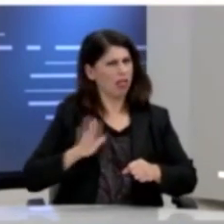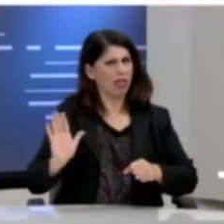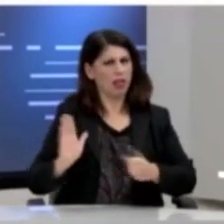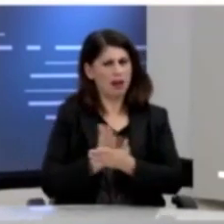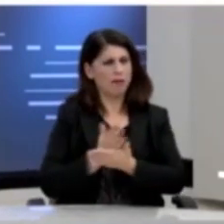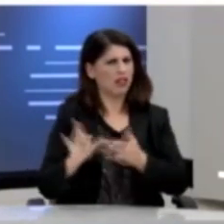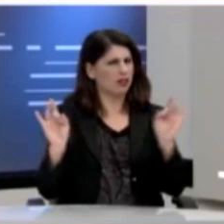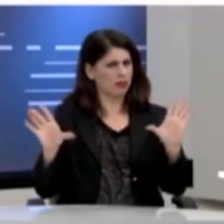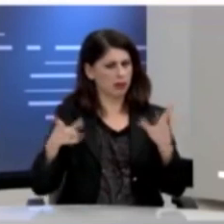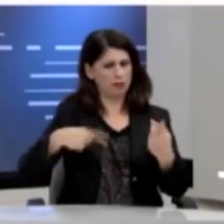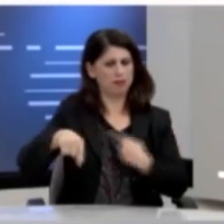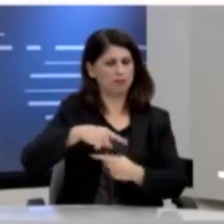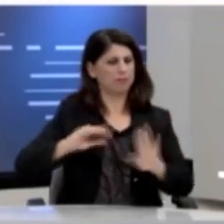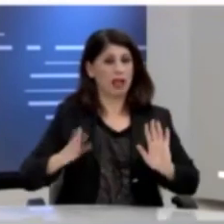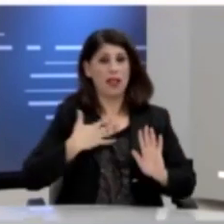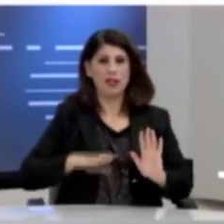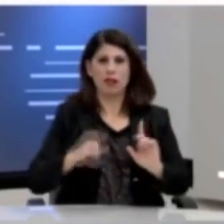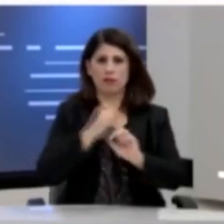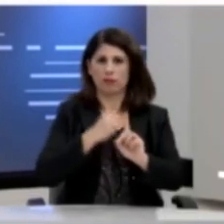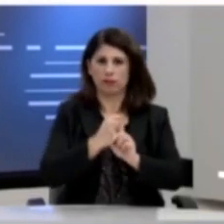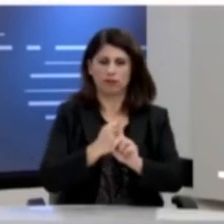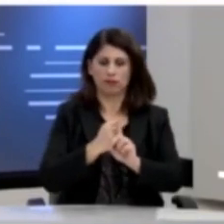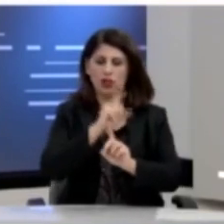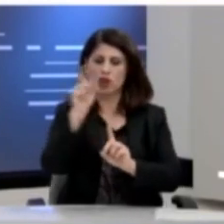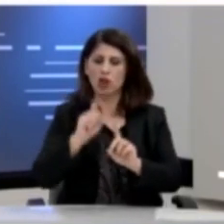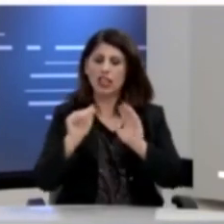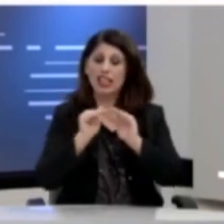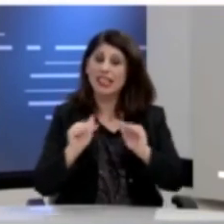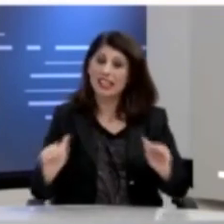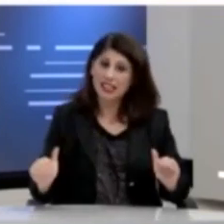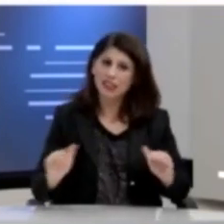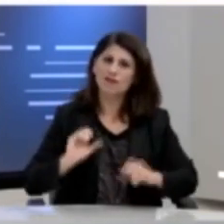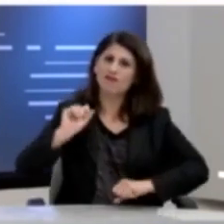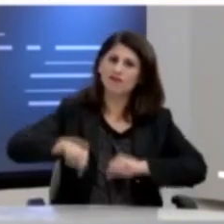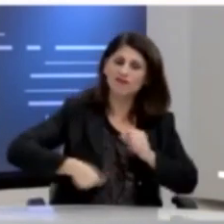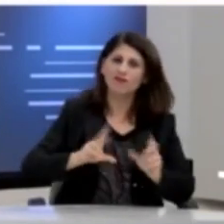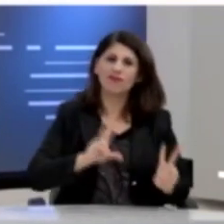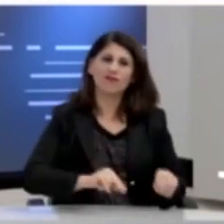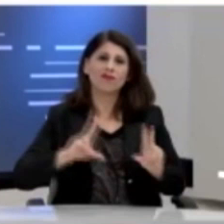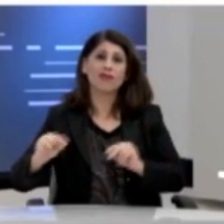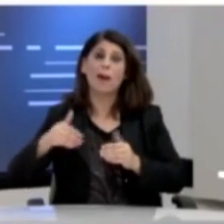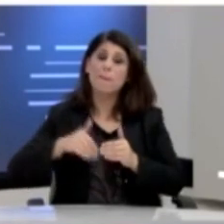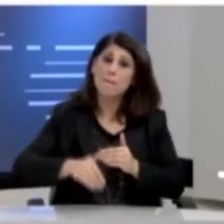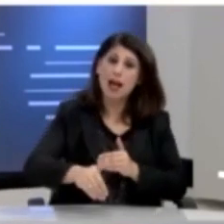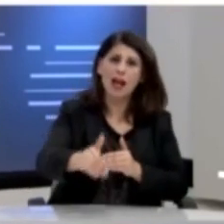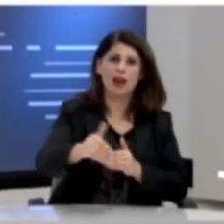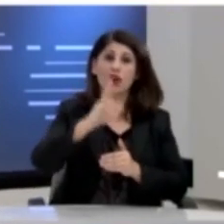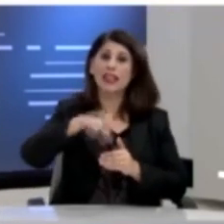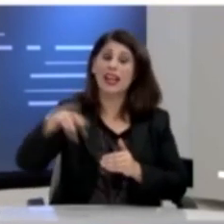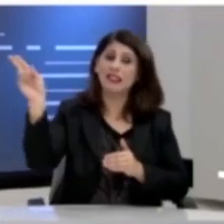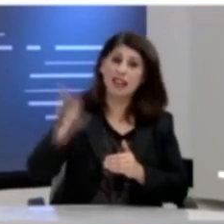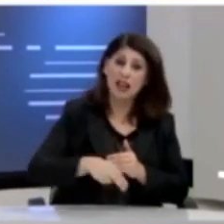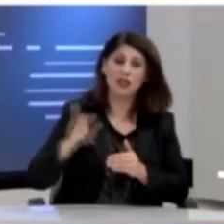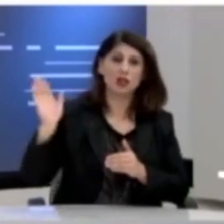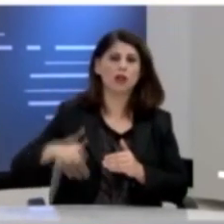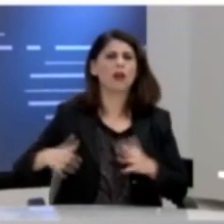Έχουν συμφέρον να διεκδικήσουν να ζουν ειρηνικά, να παλεύουν για το κοινό τους μέλλον, για την κατάργηση